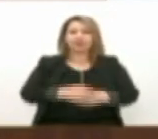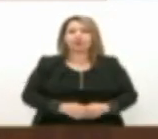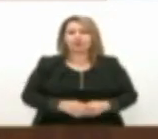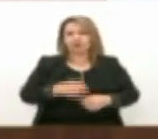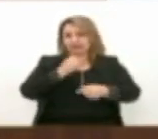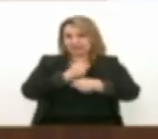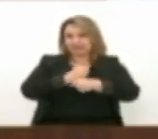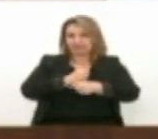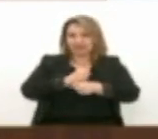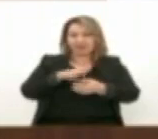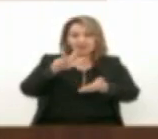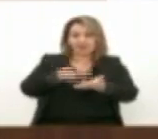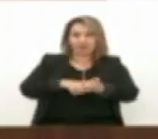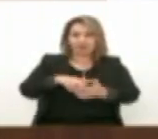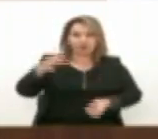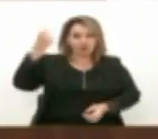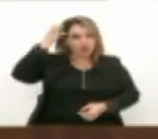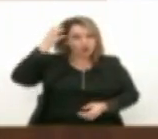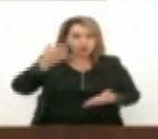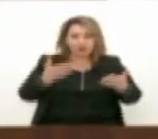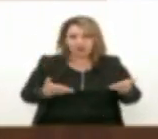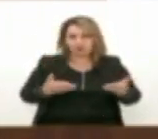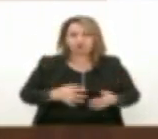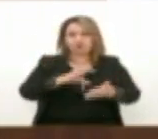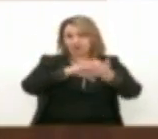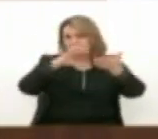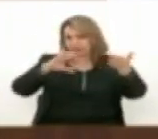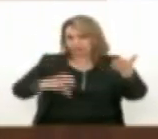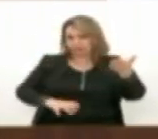عمل الحكومة الذي يعرض أمامنا اليوم